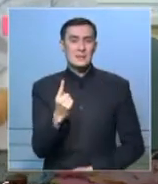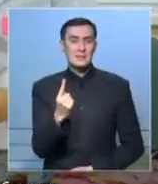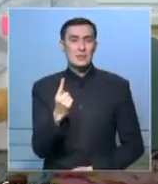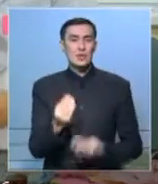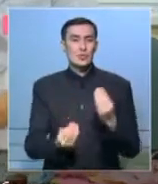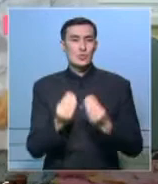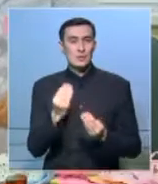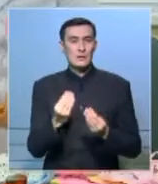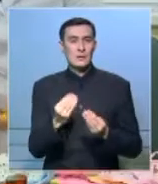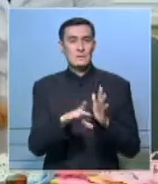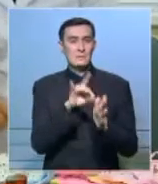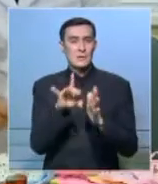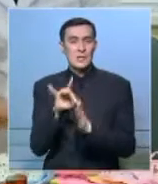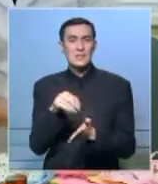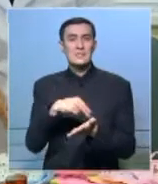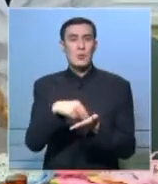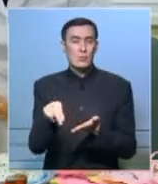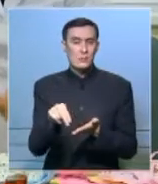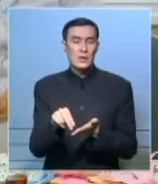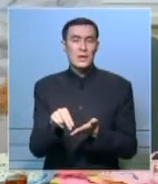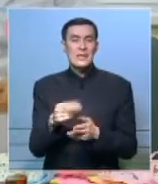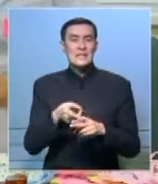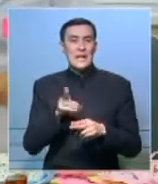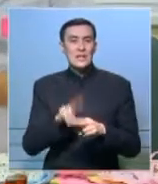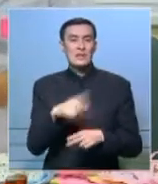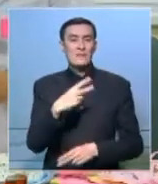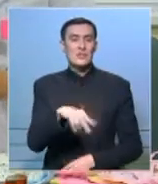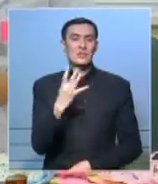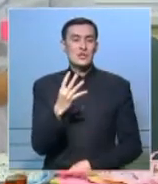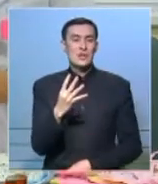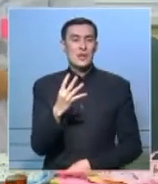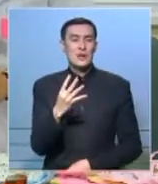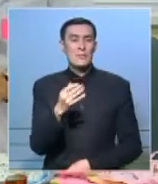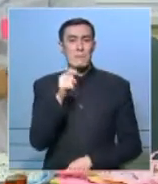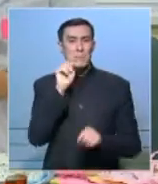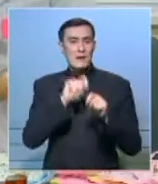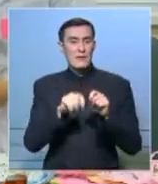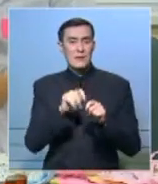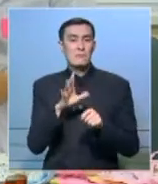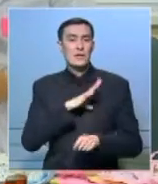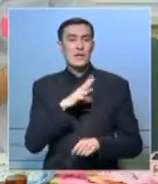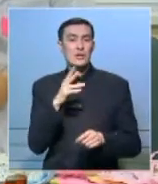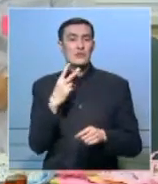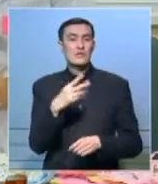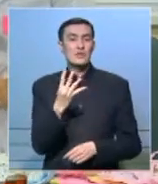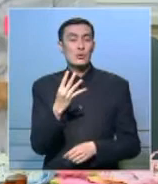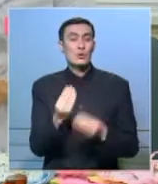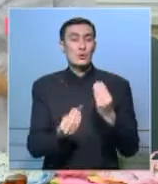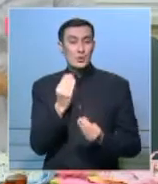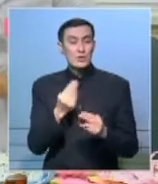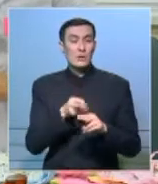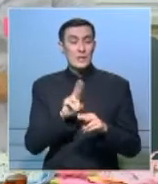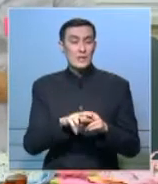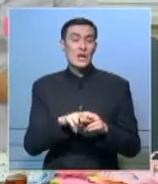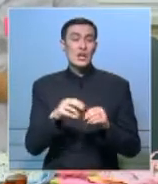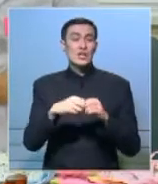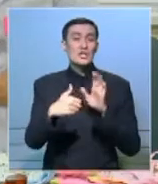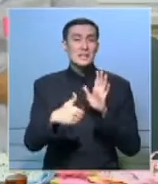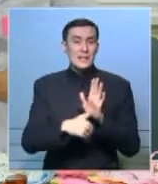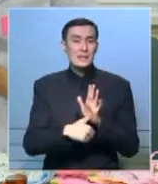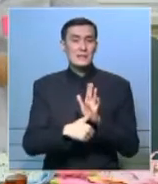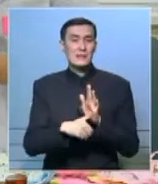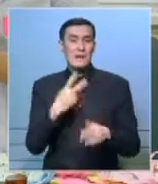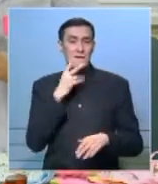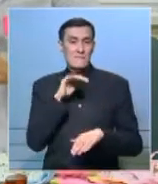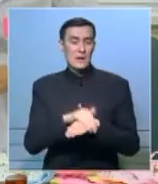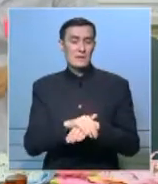образец как контрольный закуп. Из них 24 пробы – это были игрушки. Из 24 проб игрушек 16 проб,